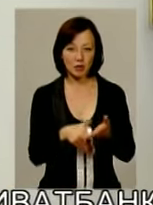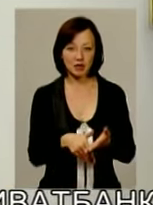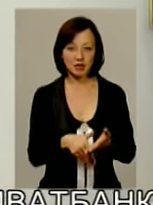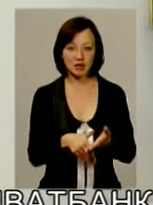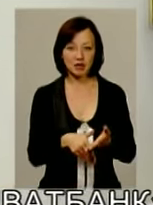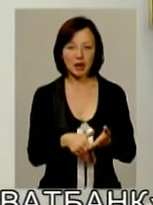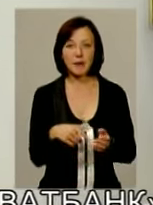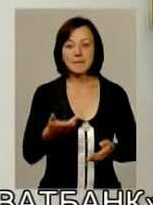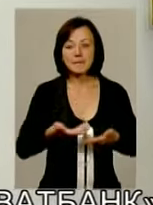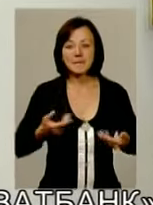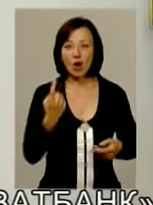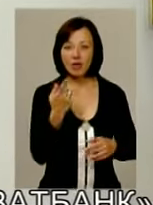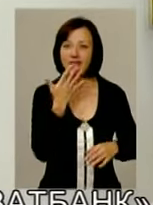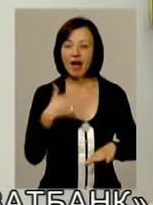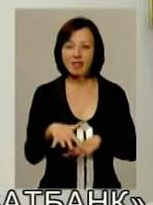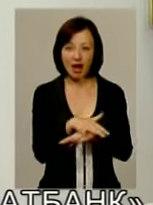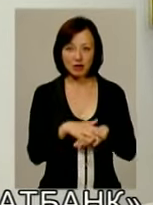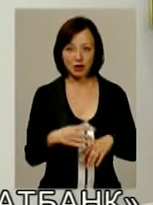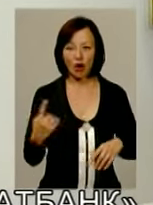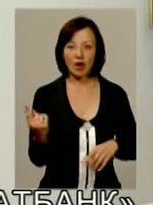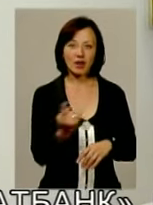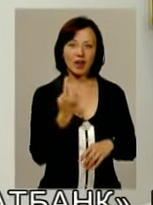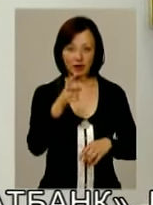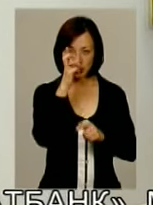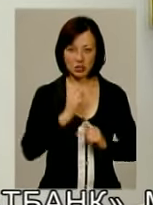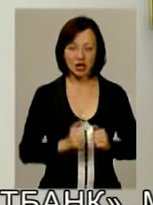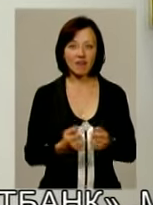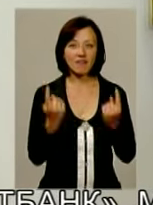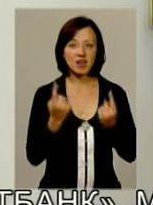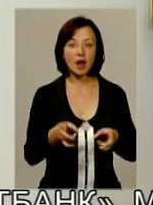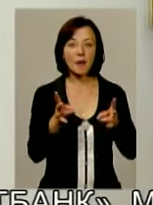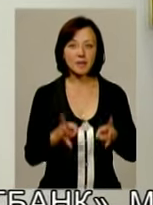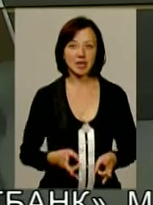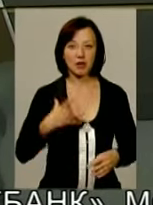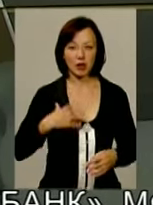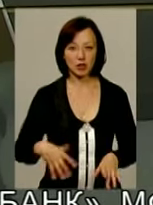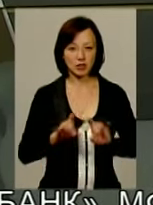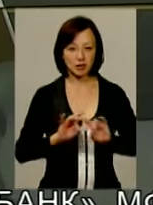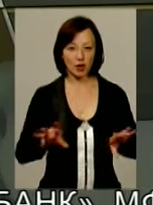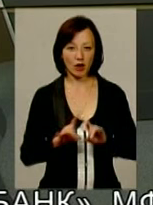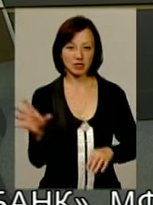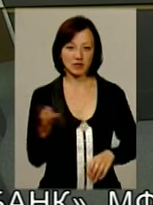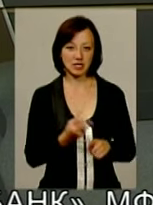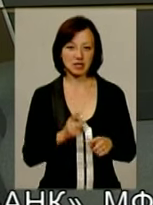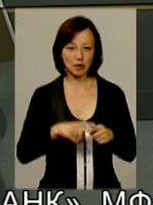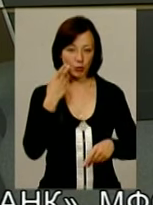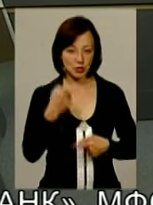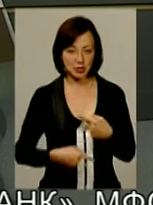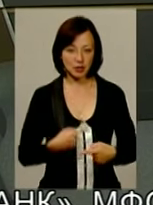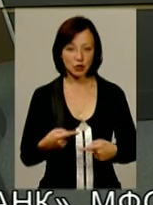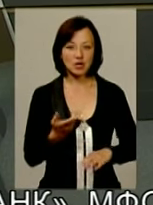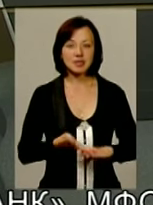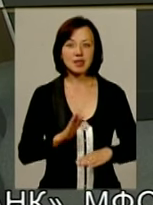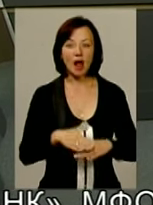одна нація і одна держава. І дуже велика біда в тому, що приходиться пояснювати це все постійно. І дуже